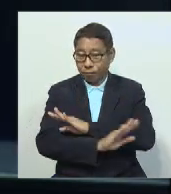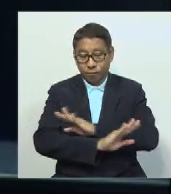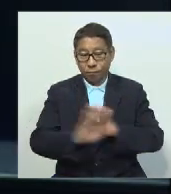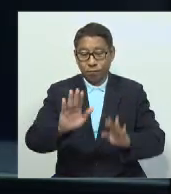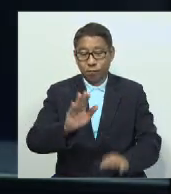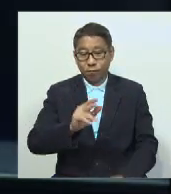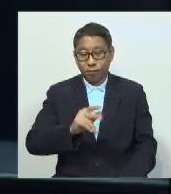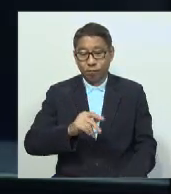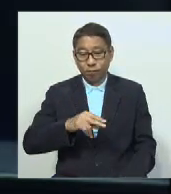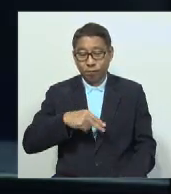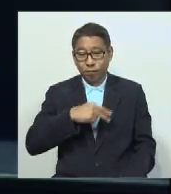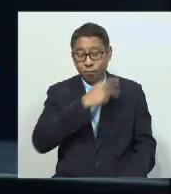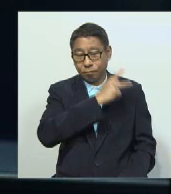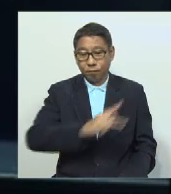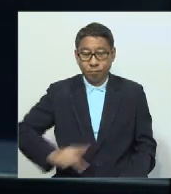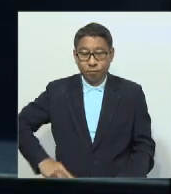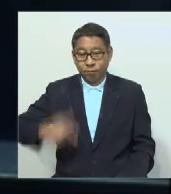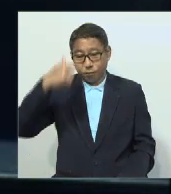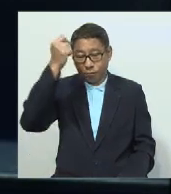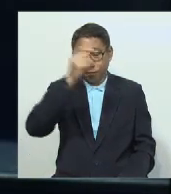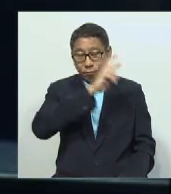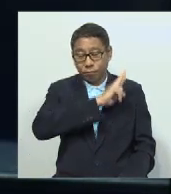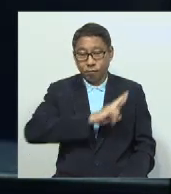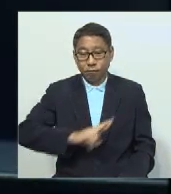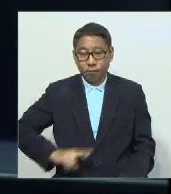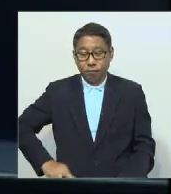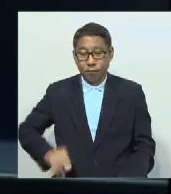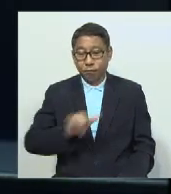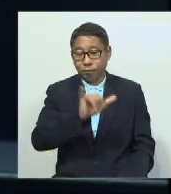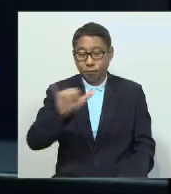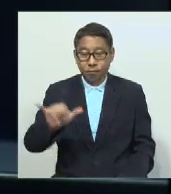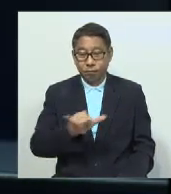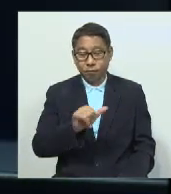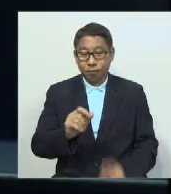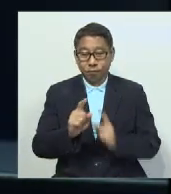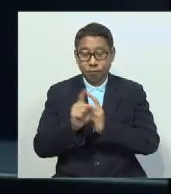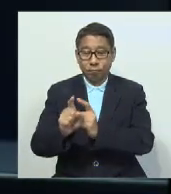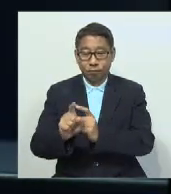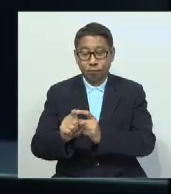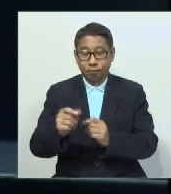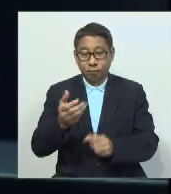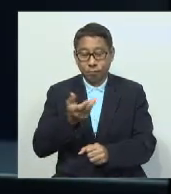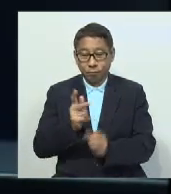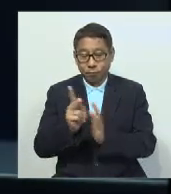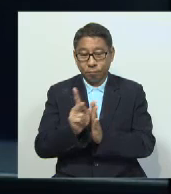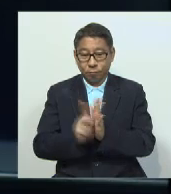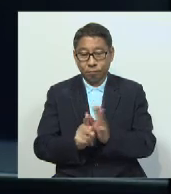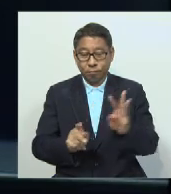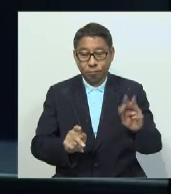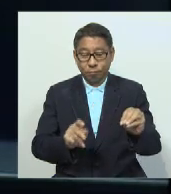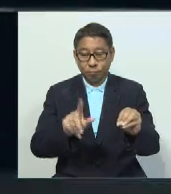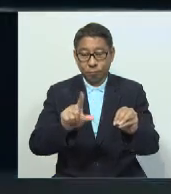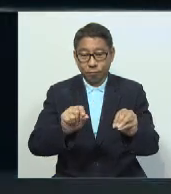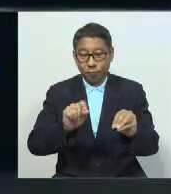ษัตริย์พระราชินีพระราชทายาทและพระบรมราชวงศ์ตามรัฐธรรมนูญมาตรา22และมาตรา